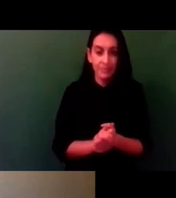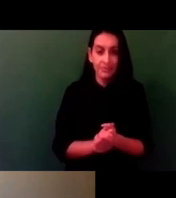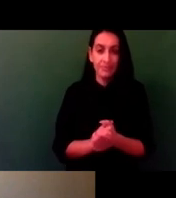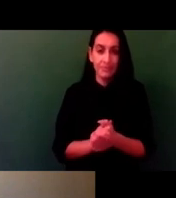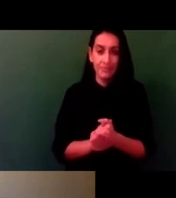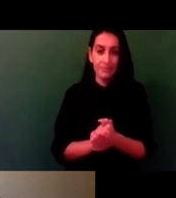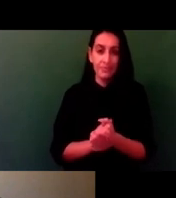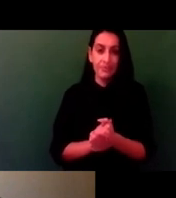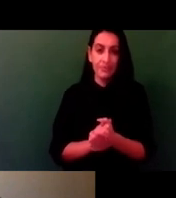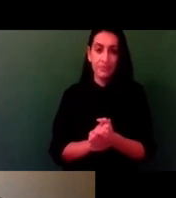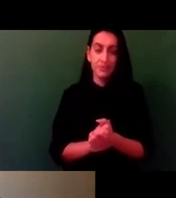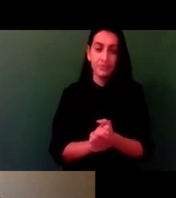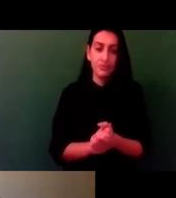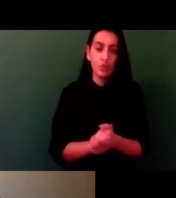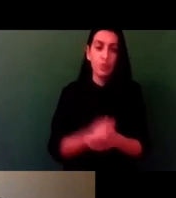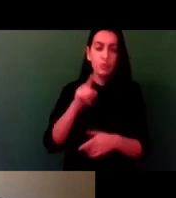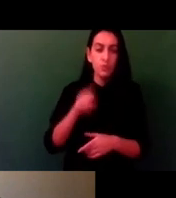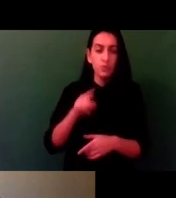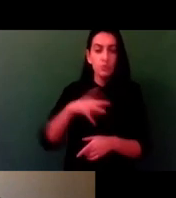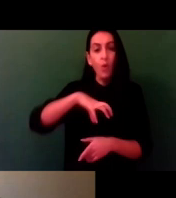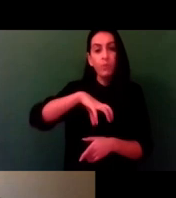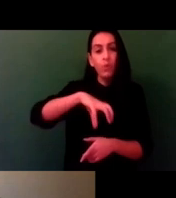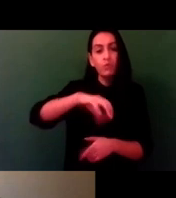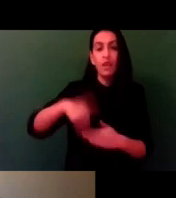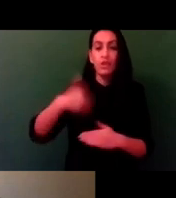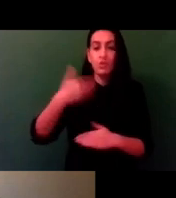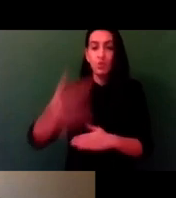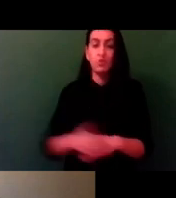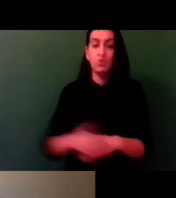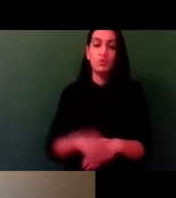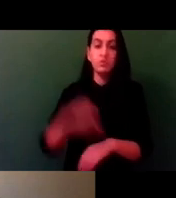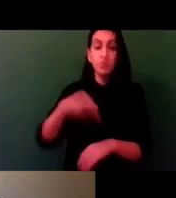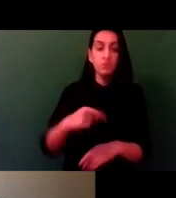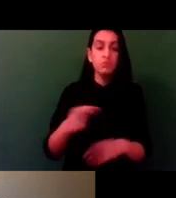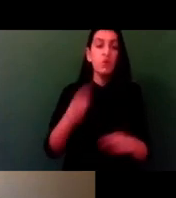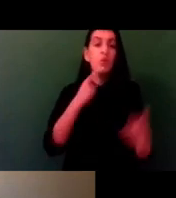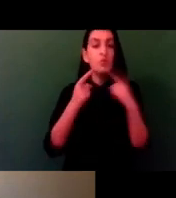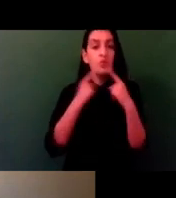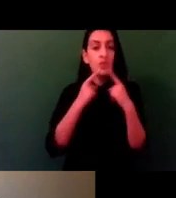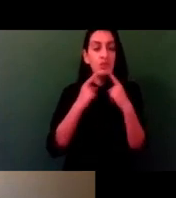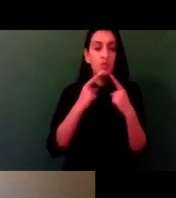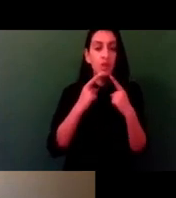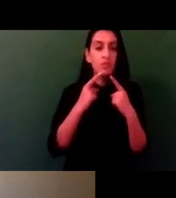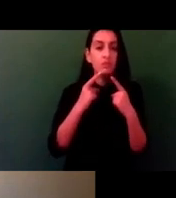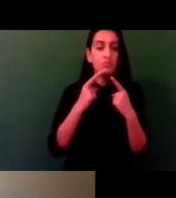bu oturumdan sonra bu oturuma özel, yani bu oturumda konuşulanları daha merkeze alan